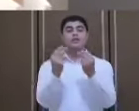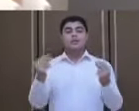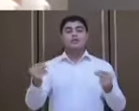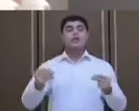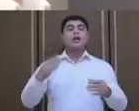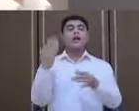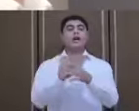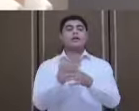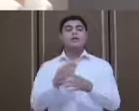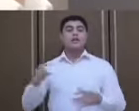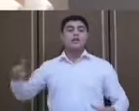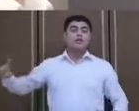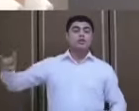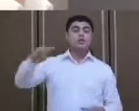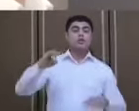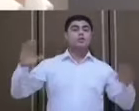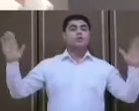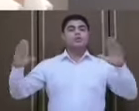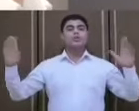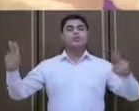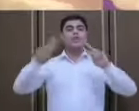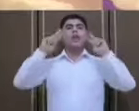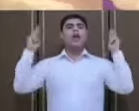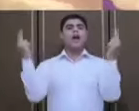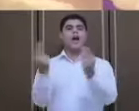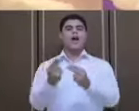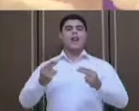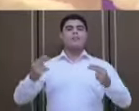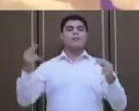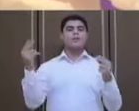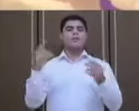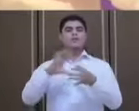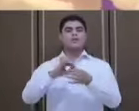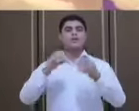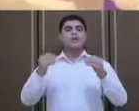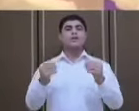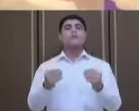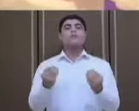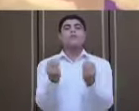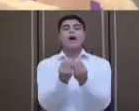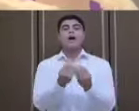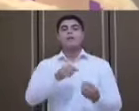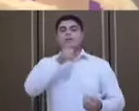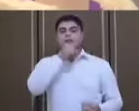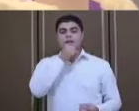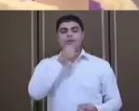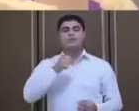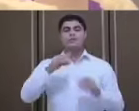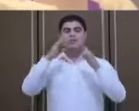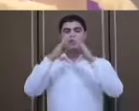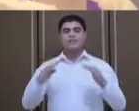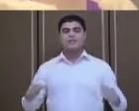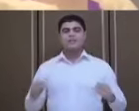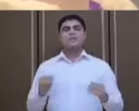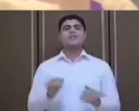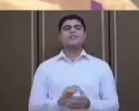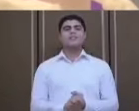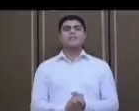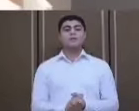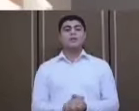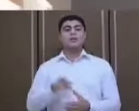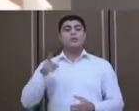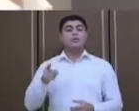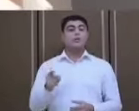استنونا يا اصحابنا مع حكايات كتير علشان نطير ونطير لعالم الاساطير.